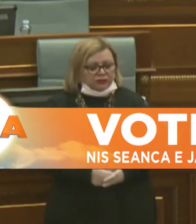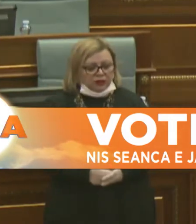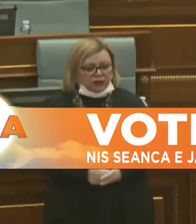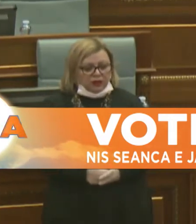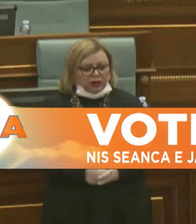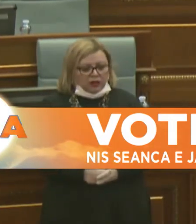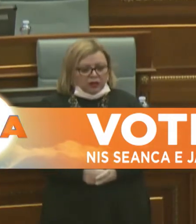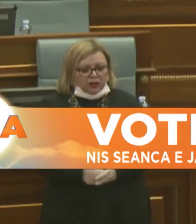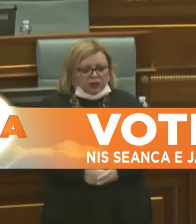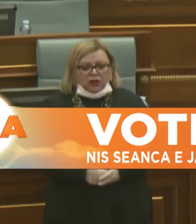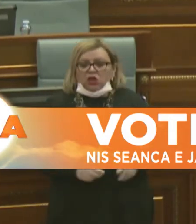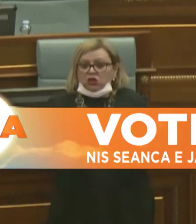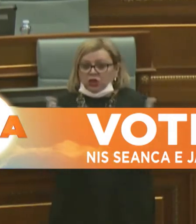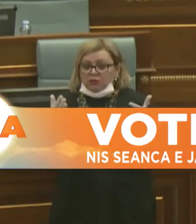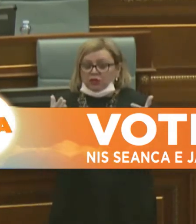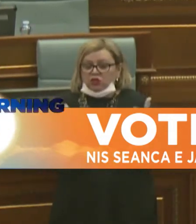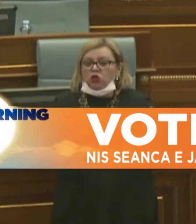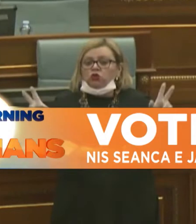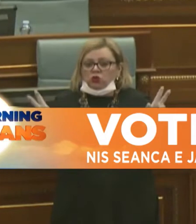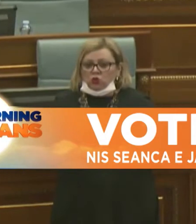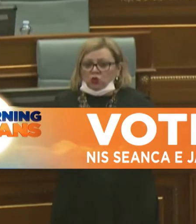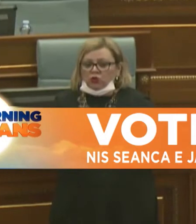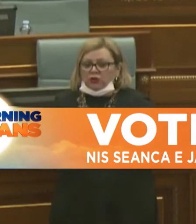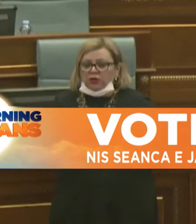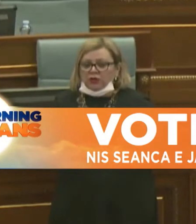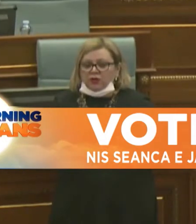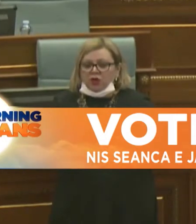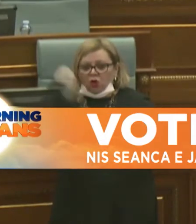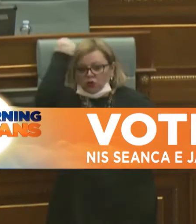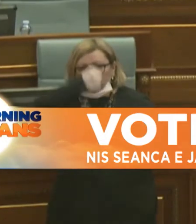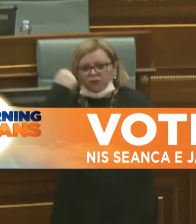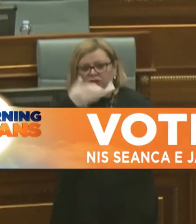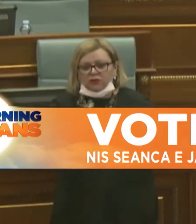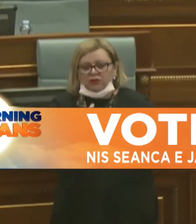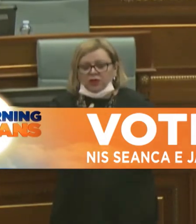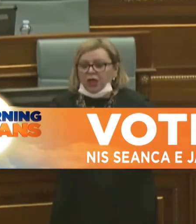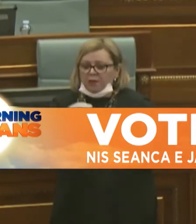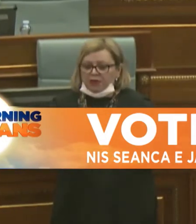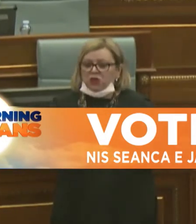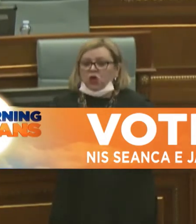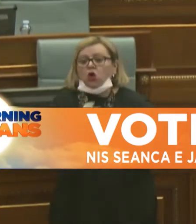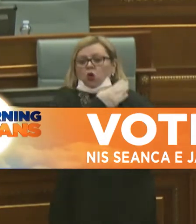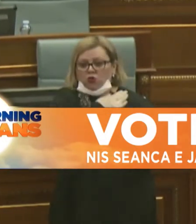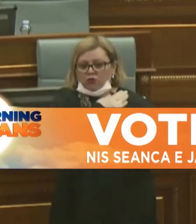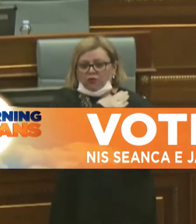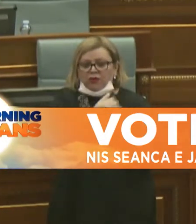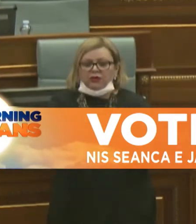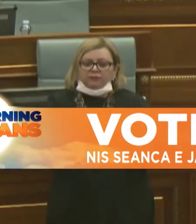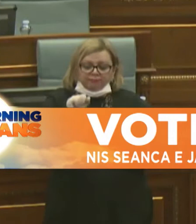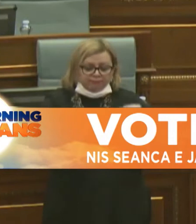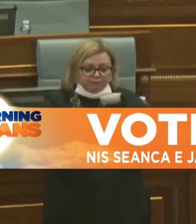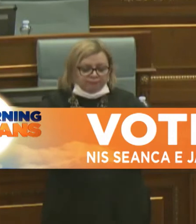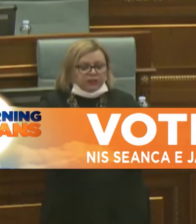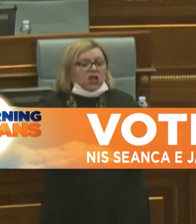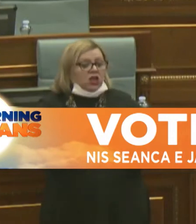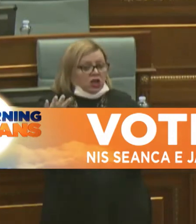Mbi platformën e 17 shkurtit, e frymëzuar nga arkitekti i Republikës tonë, presidenti Rugova, e njohur nga sakrifica grave e